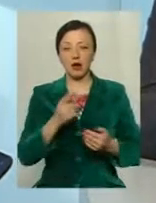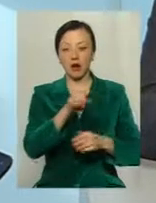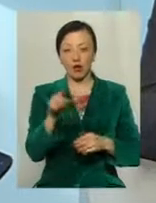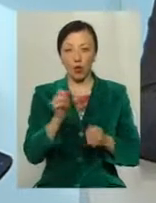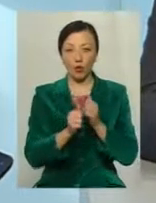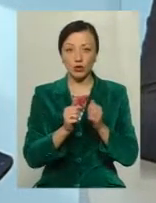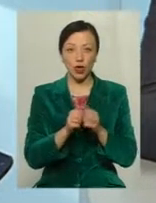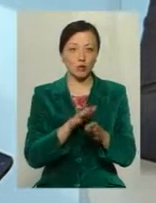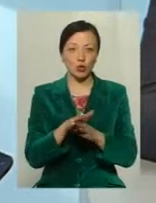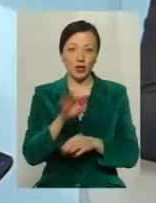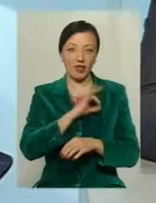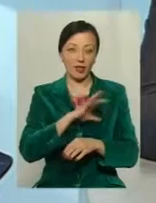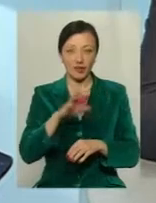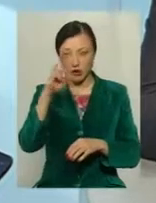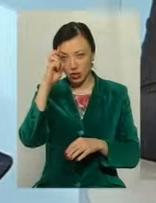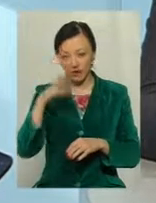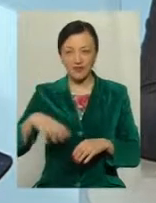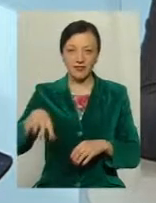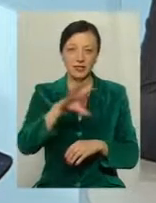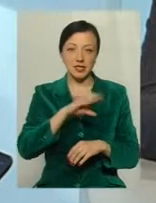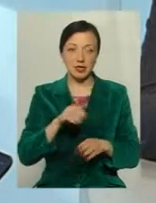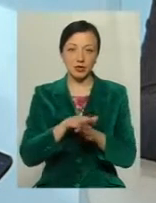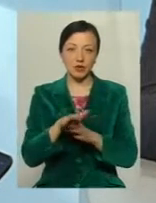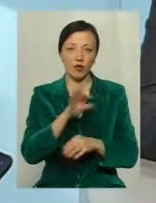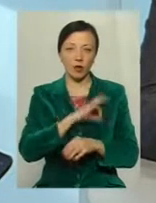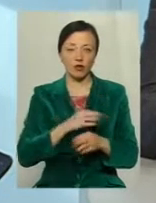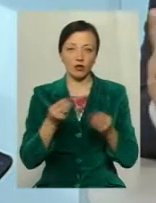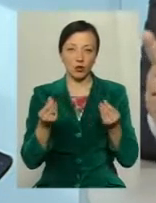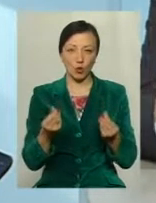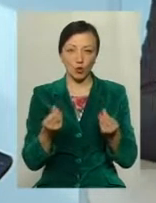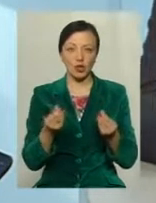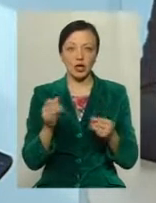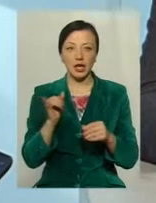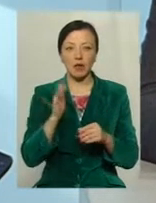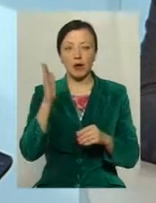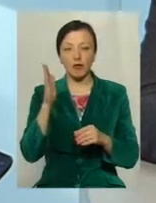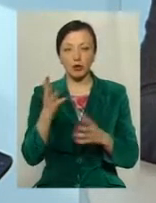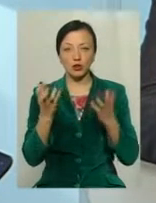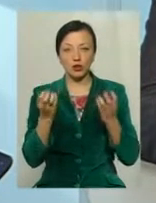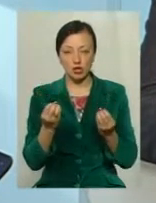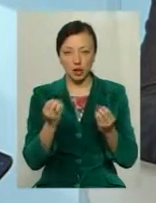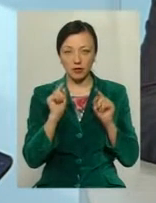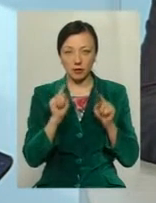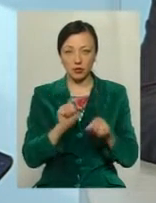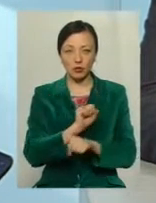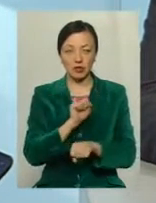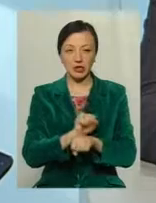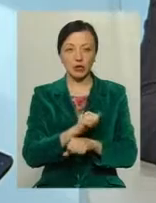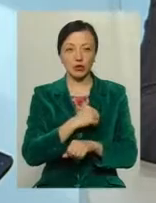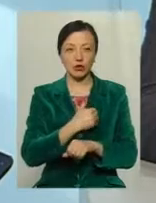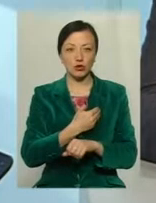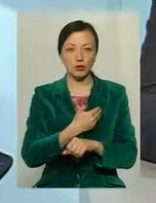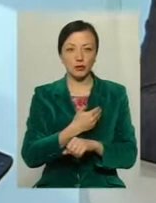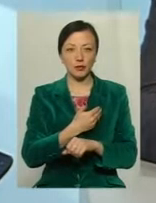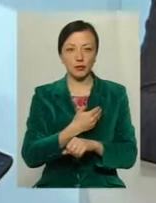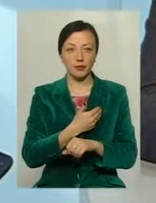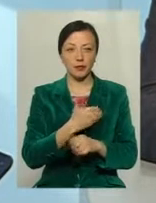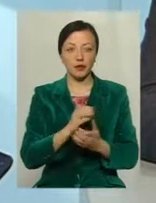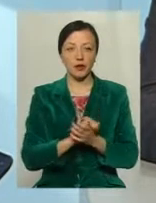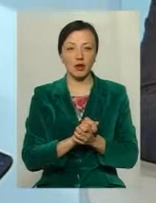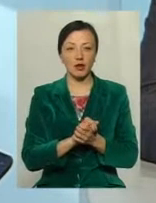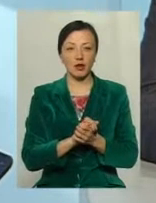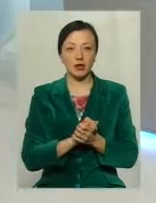грубо говоря, це йде розпис. Ми не можемо дозволити собі в бідній країні. І коли ви говорите такими словами, що краще